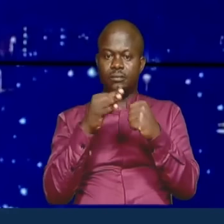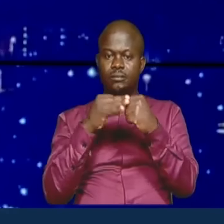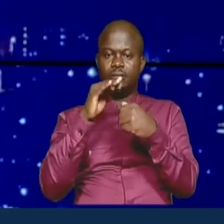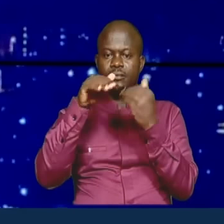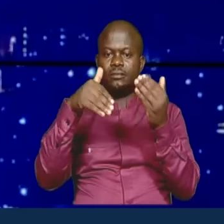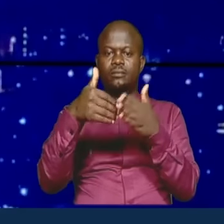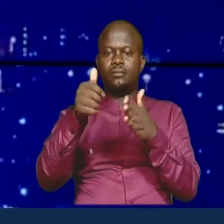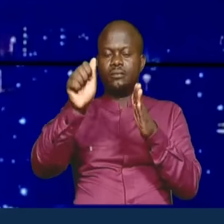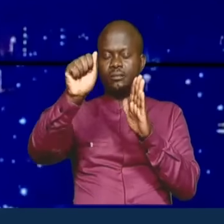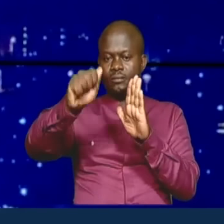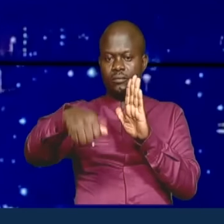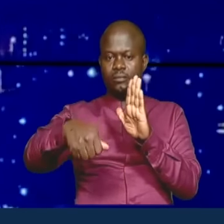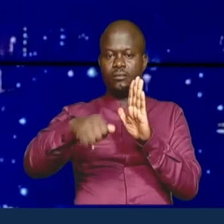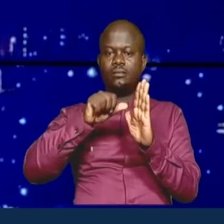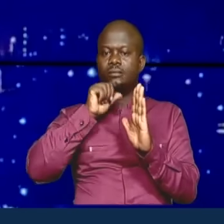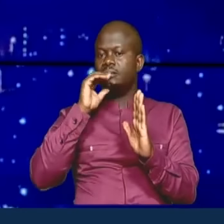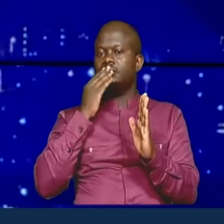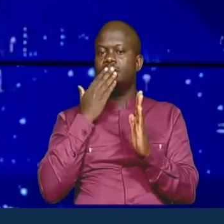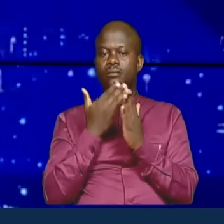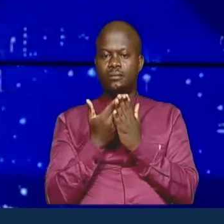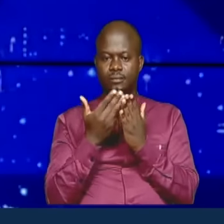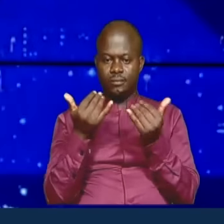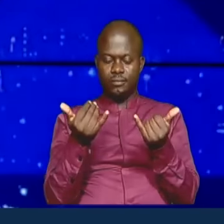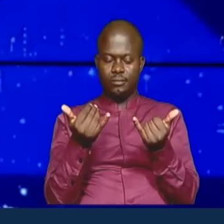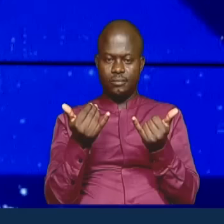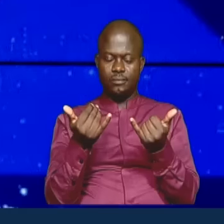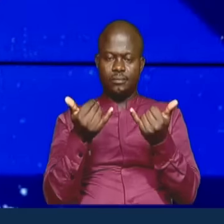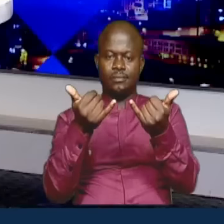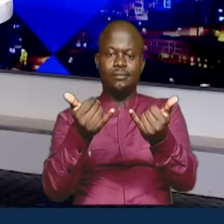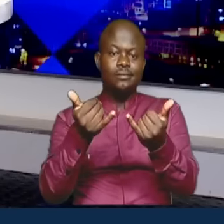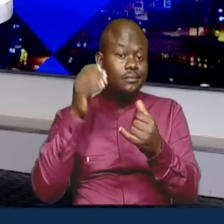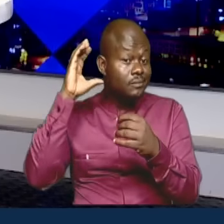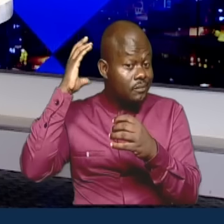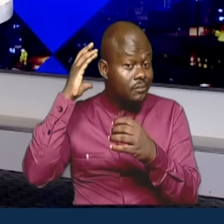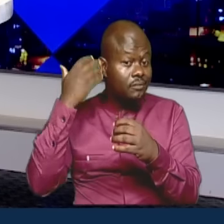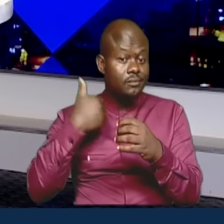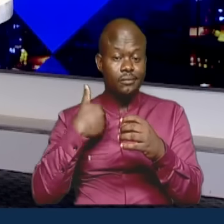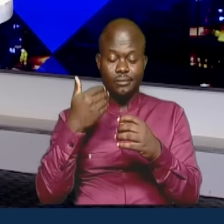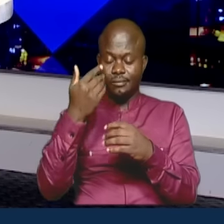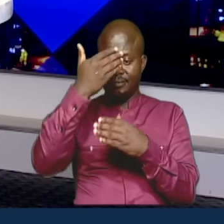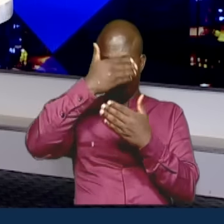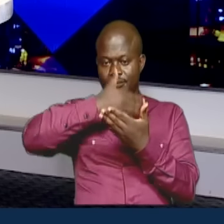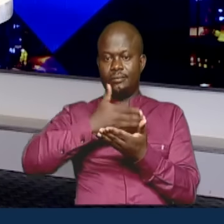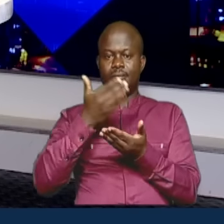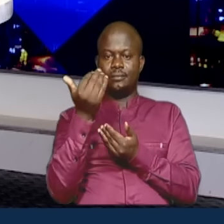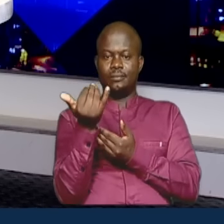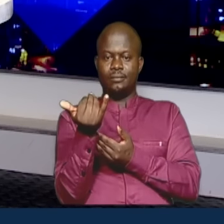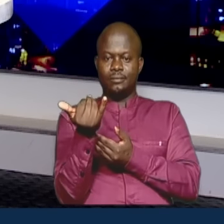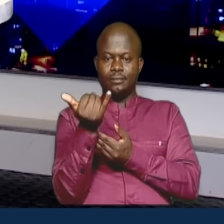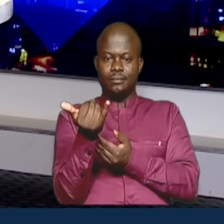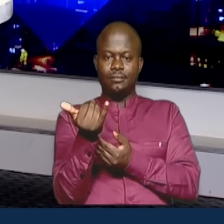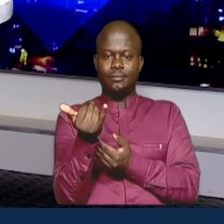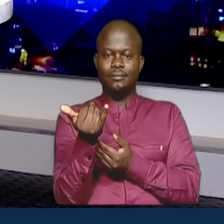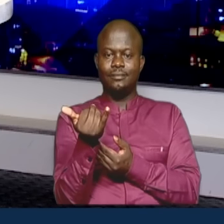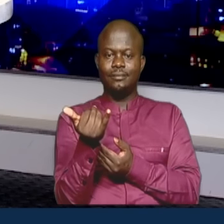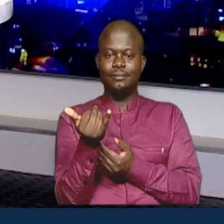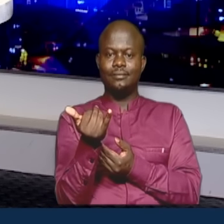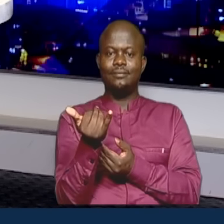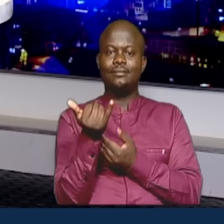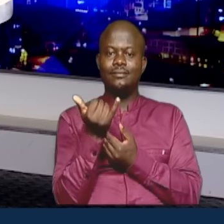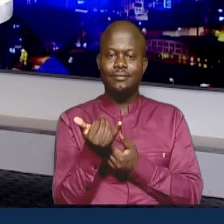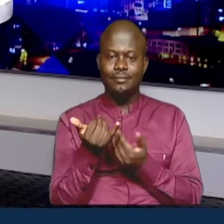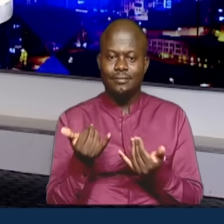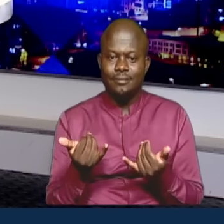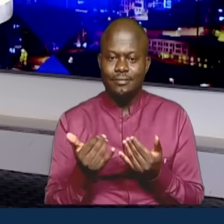bishobora kuza kutamubera byiza kanzayi aniyo makuru imikino tutafite kuri no mugoroba ubwo gahunda intero n'inyikirizo twese no kujya muri